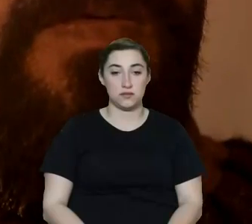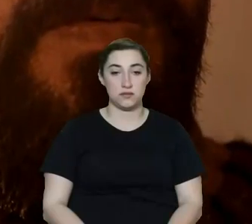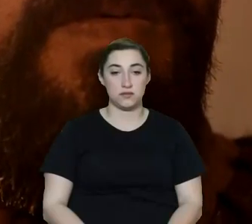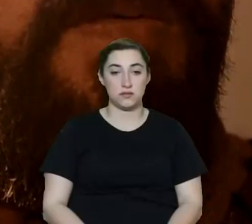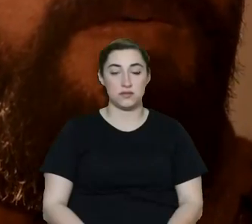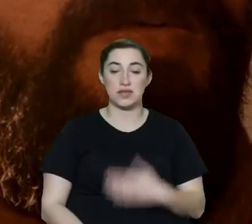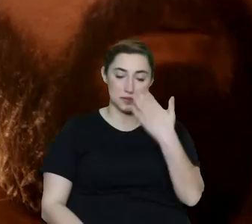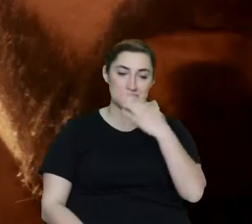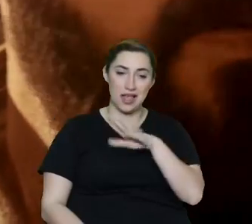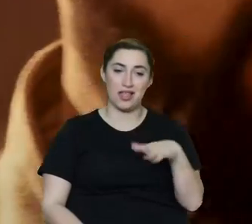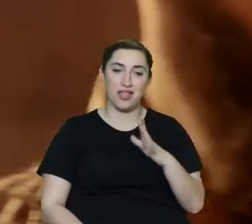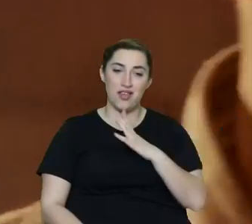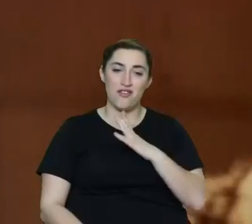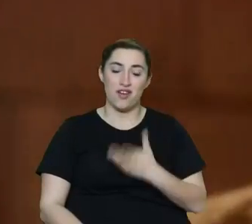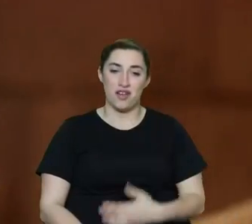Pek sadedir.